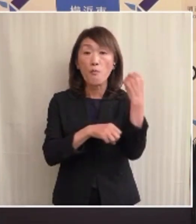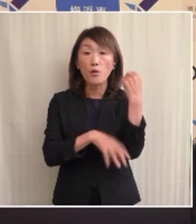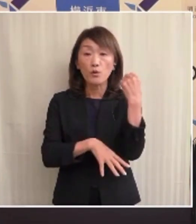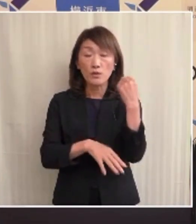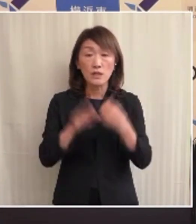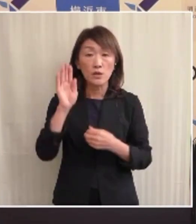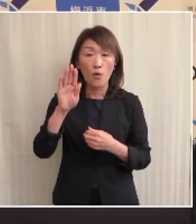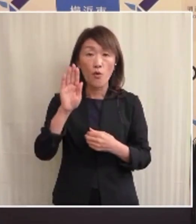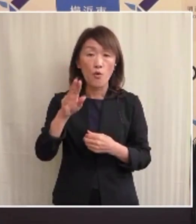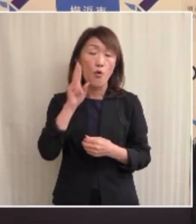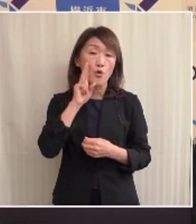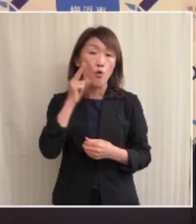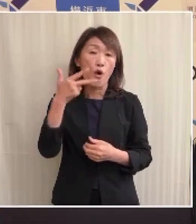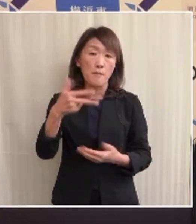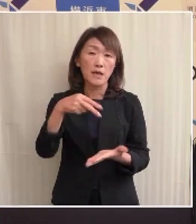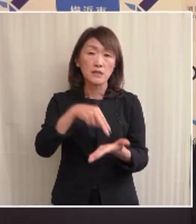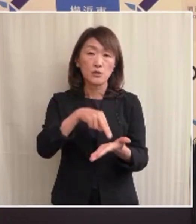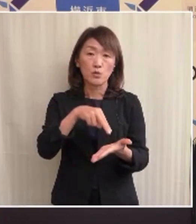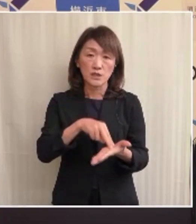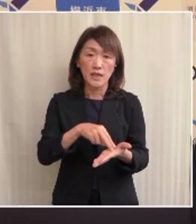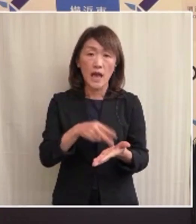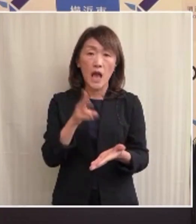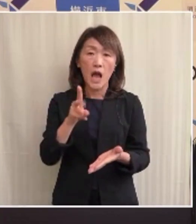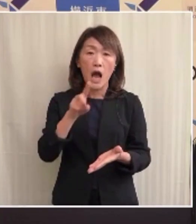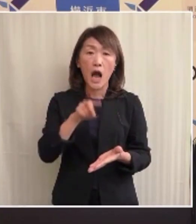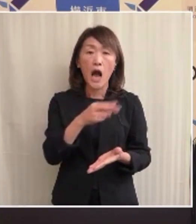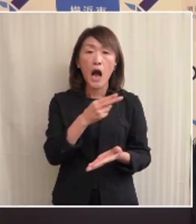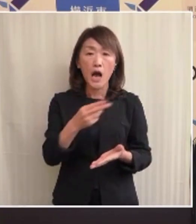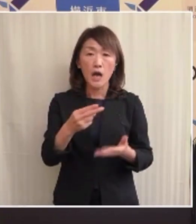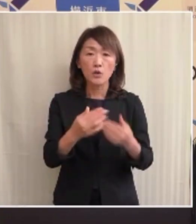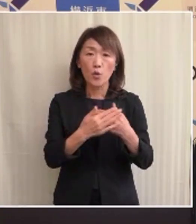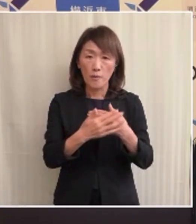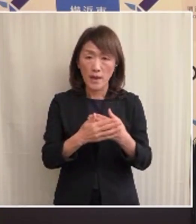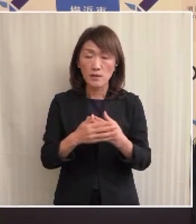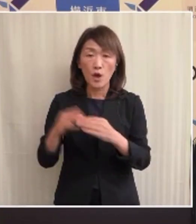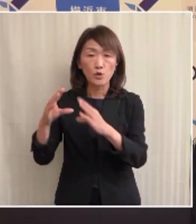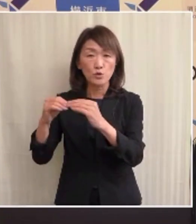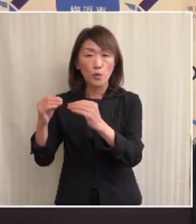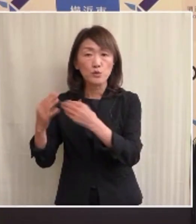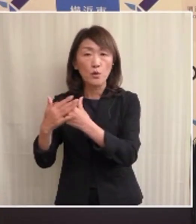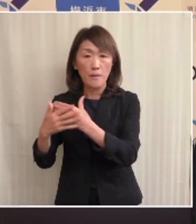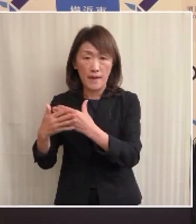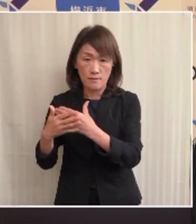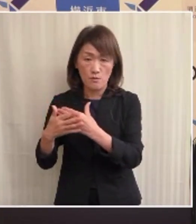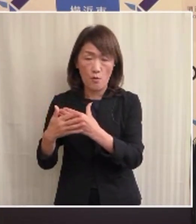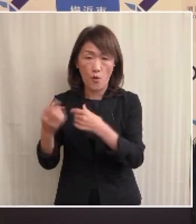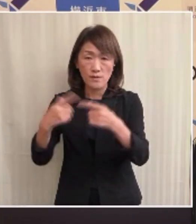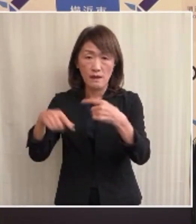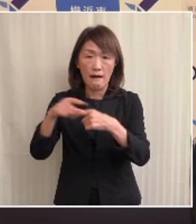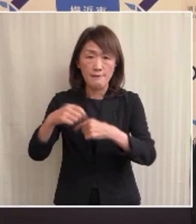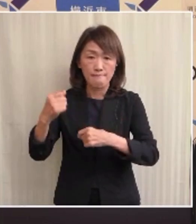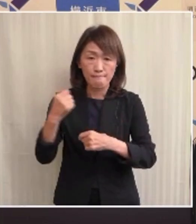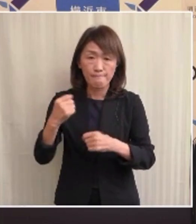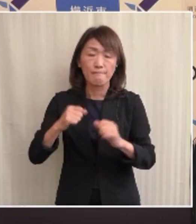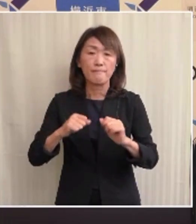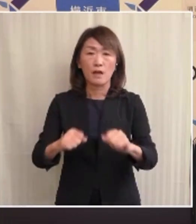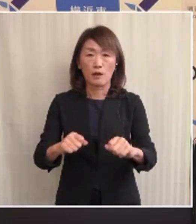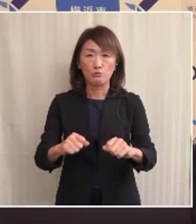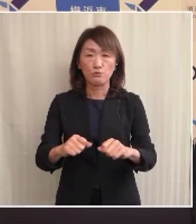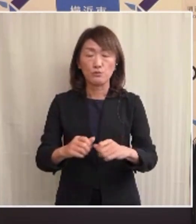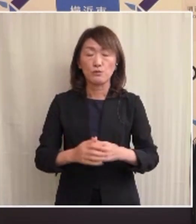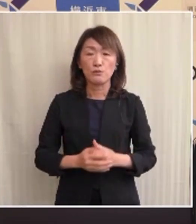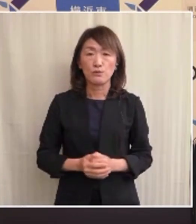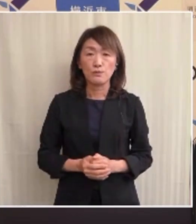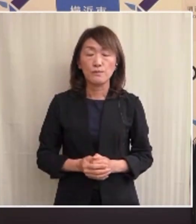今後市としてハード面とソフト面をさらに強化していきますというふうに申